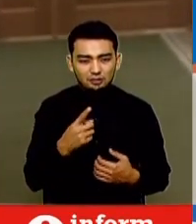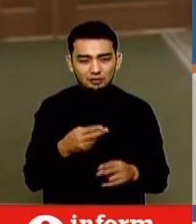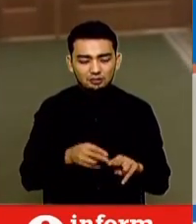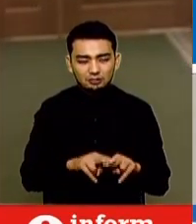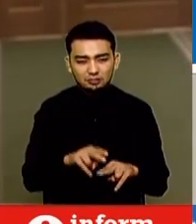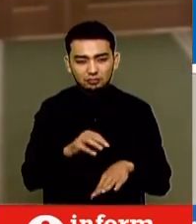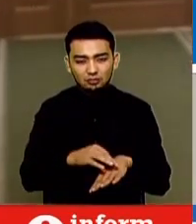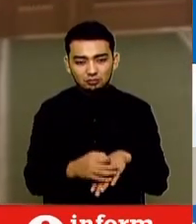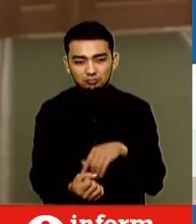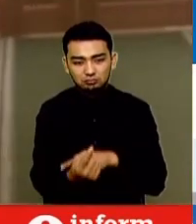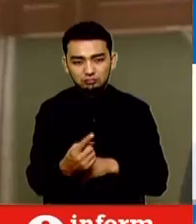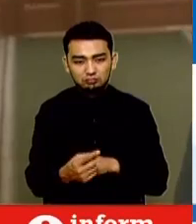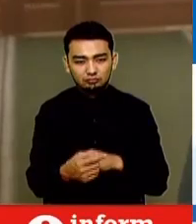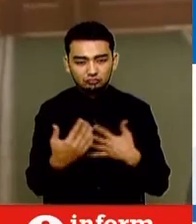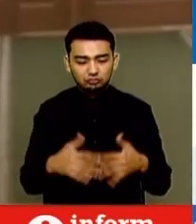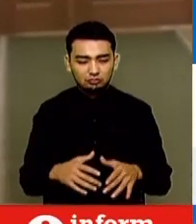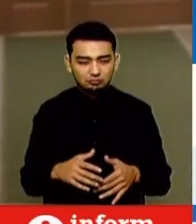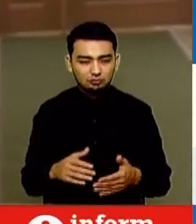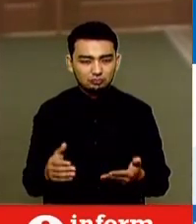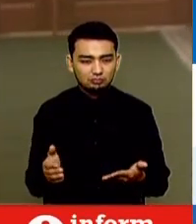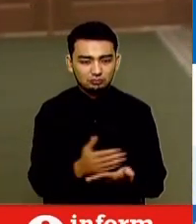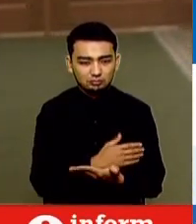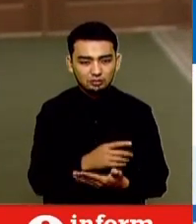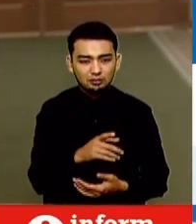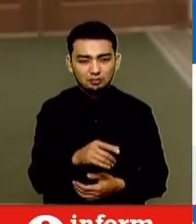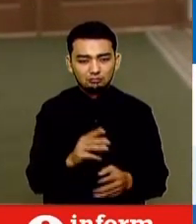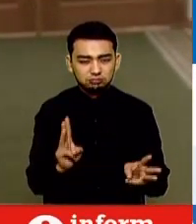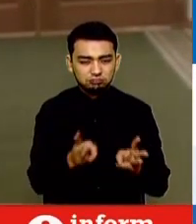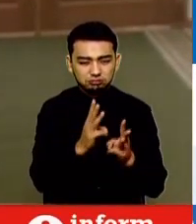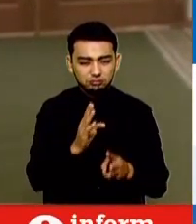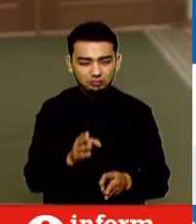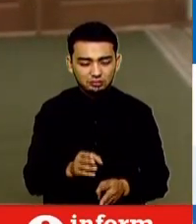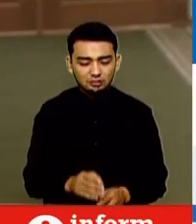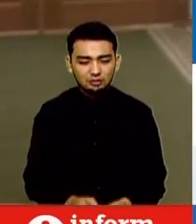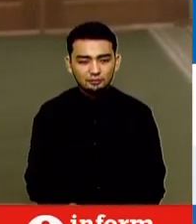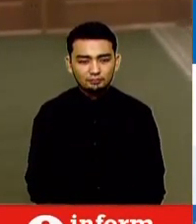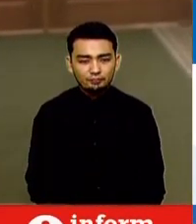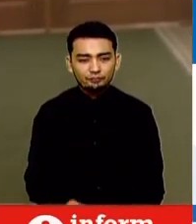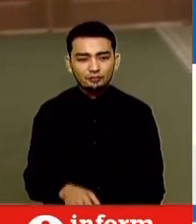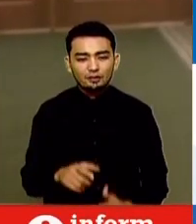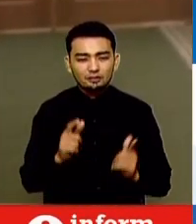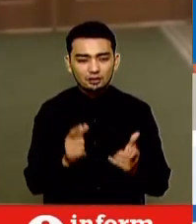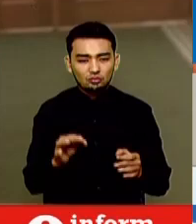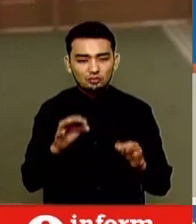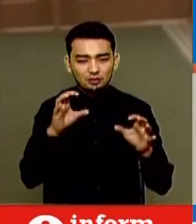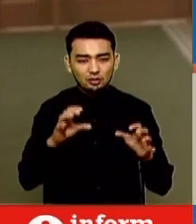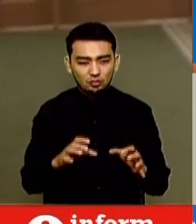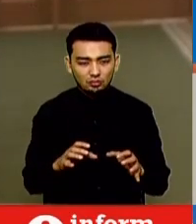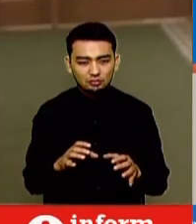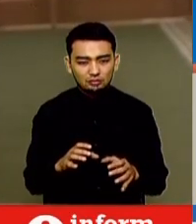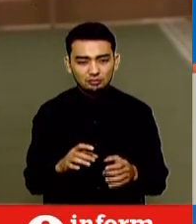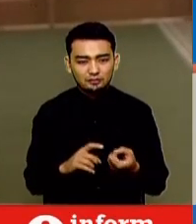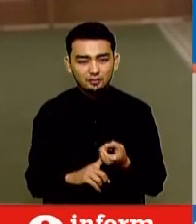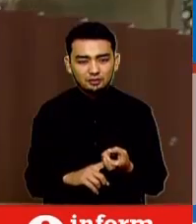изъято и опечатано, будет утилизироваться согласно законодательству в области